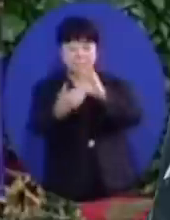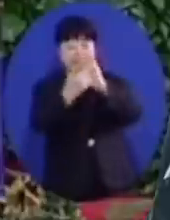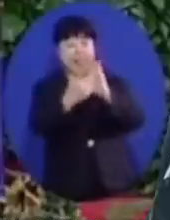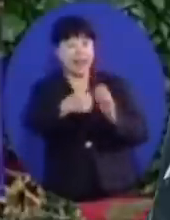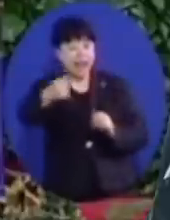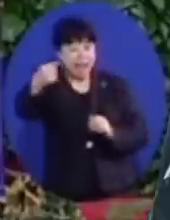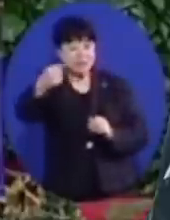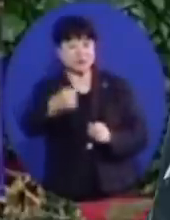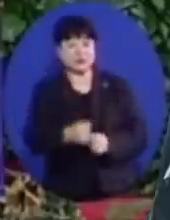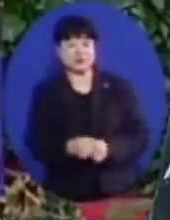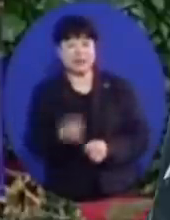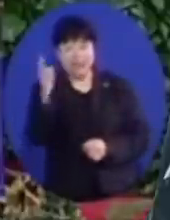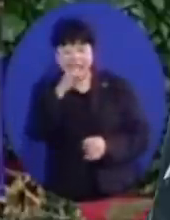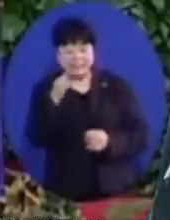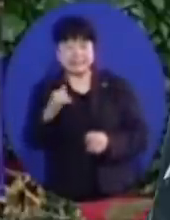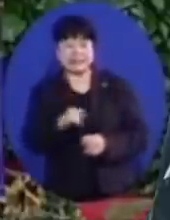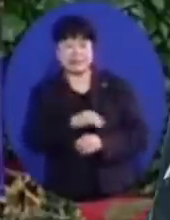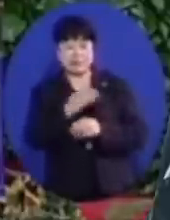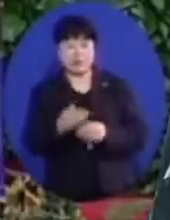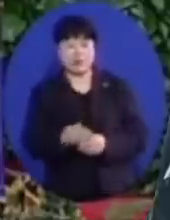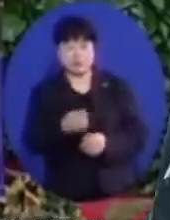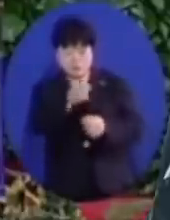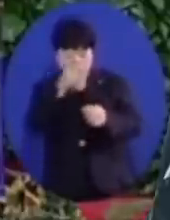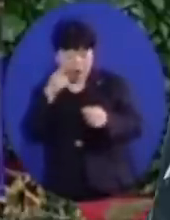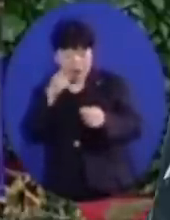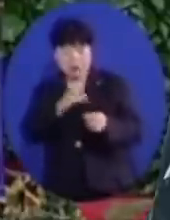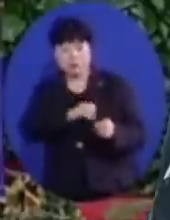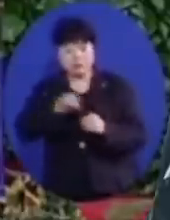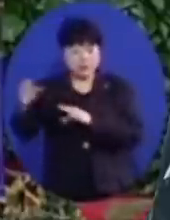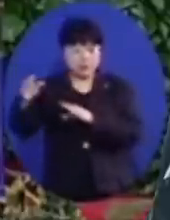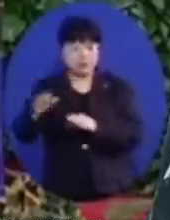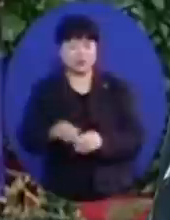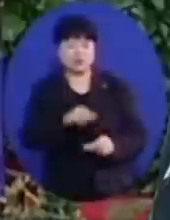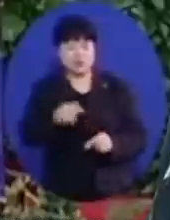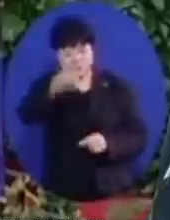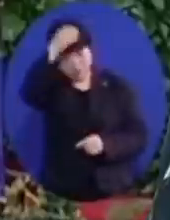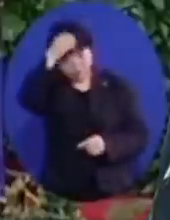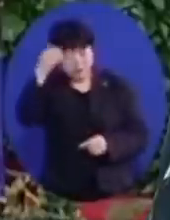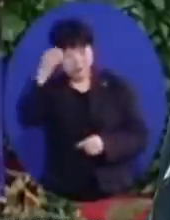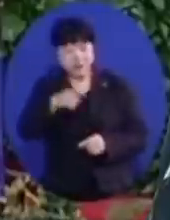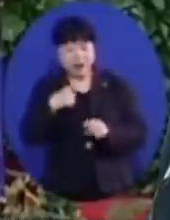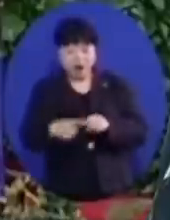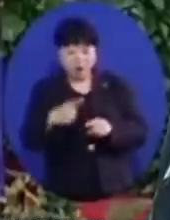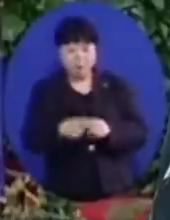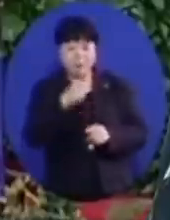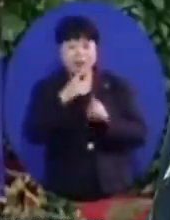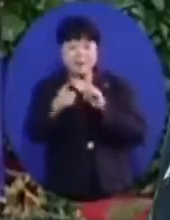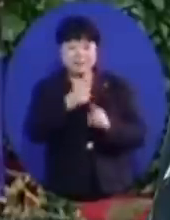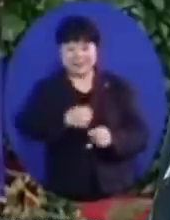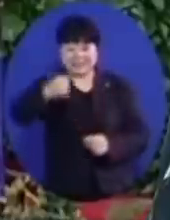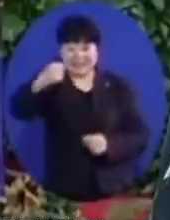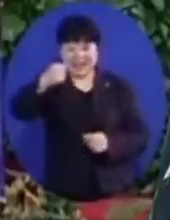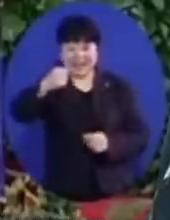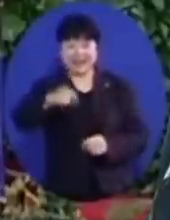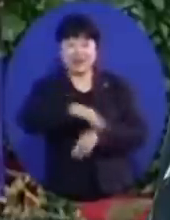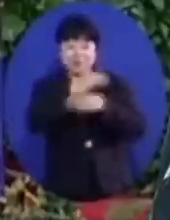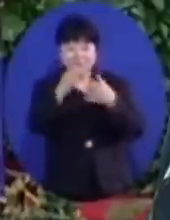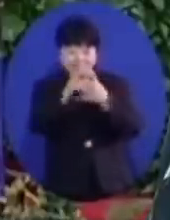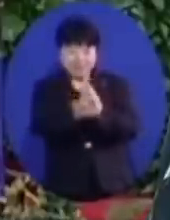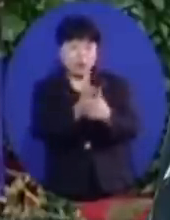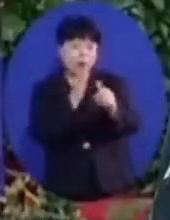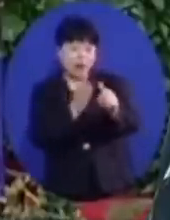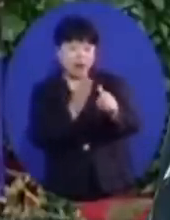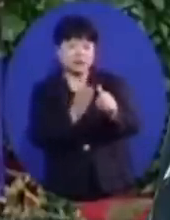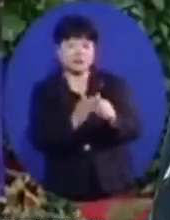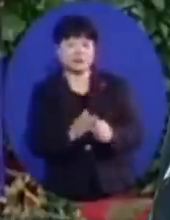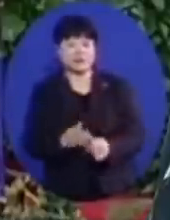가지고 일어서 능히 악한 자의 모든 불화살을 소멸하고 구원의 검고 하나님의 말씀을 가져라 모든 기도와